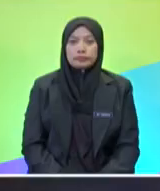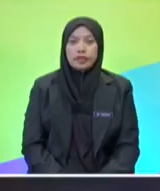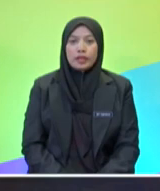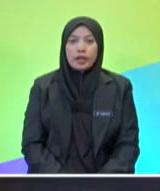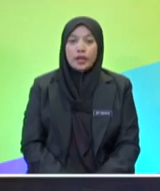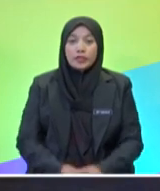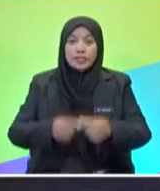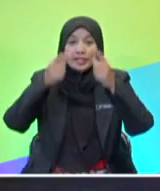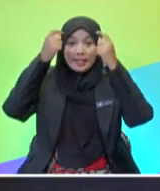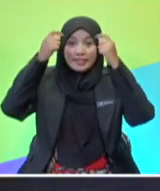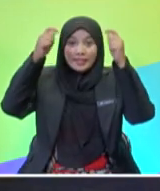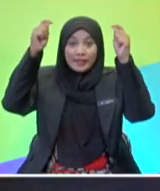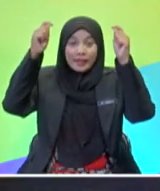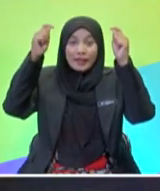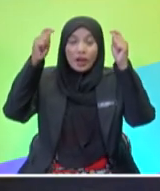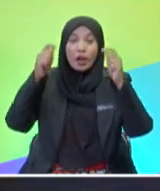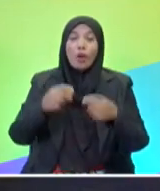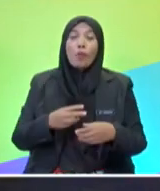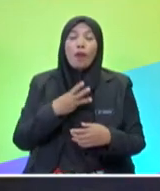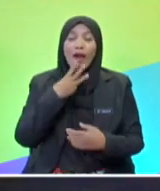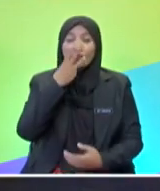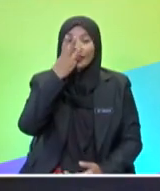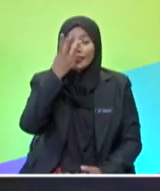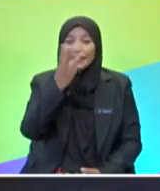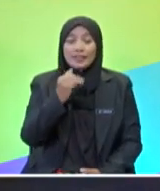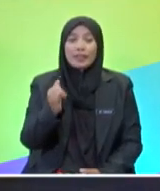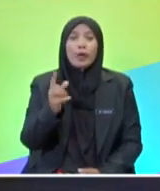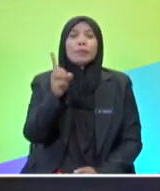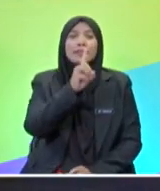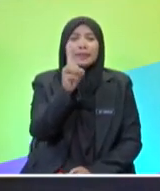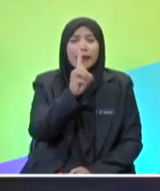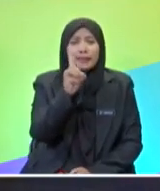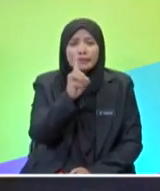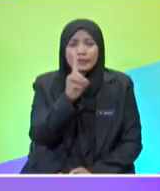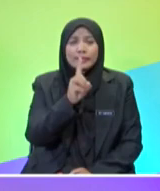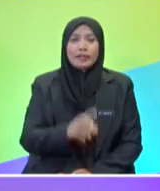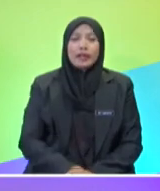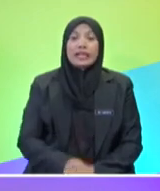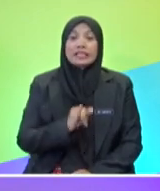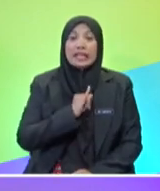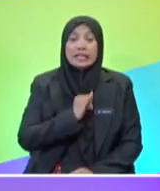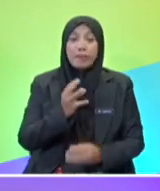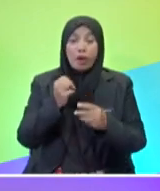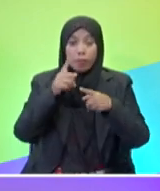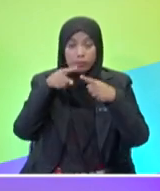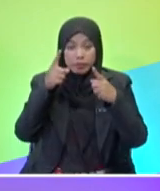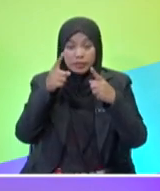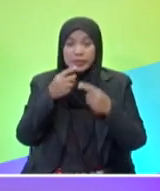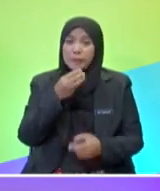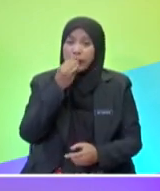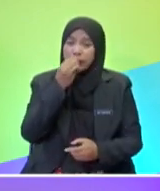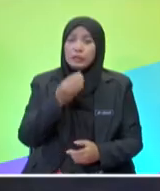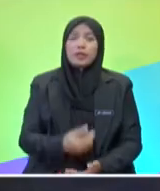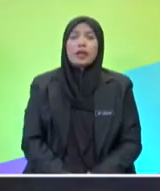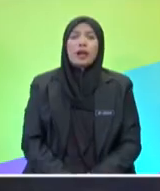Ustazah. Ya, Syafiqah. Wanginya. Nak pergi mana ni? Saya nak pergi Kenduri. Oh, Ustazah.